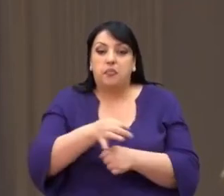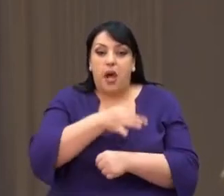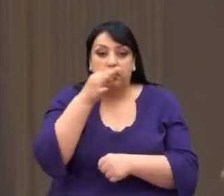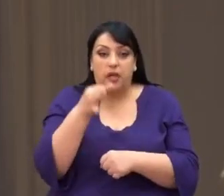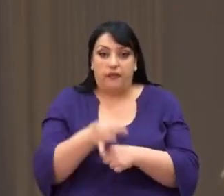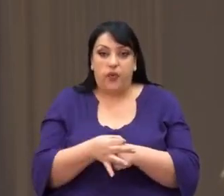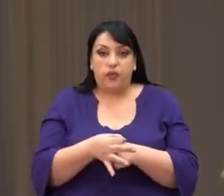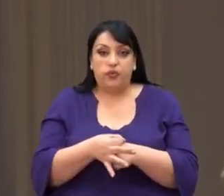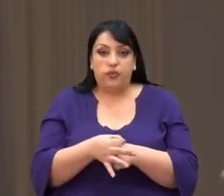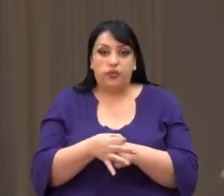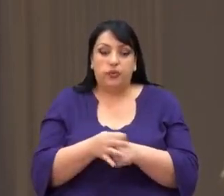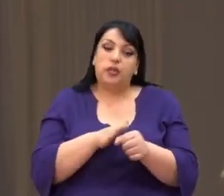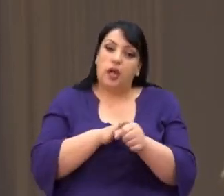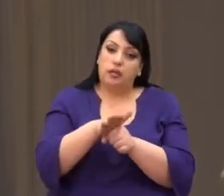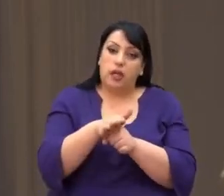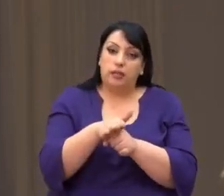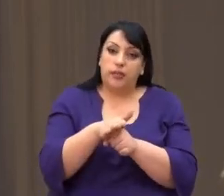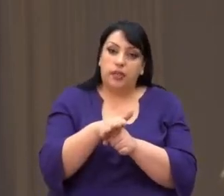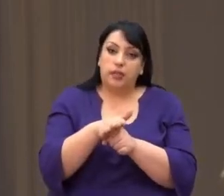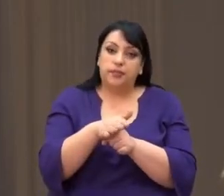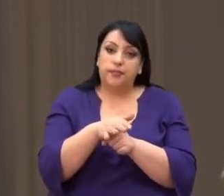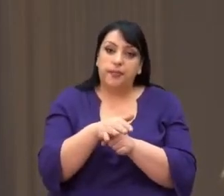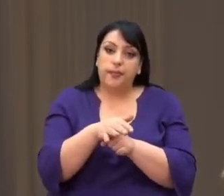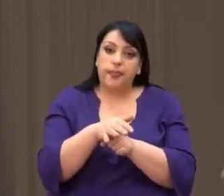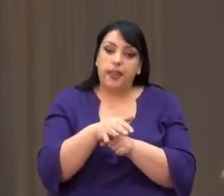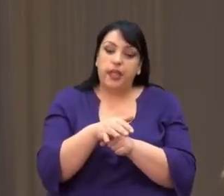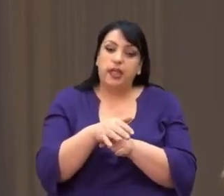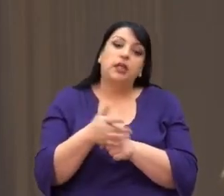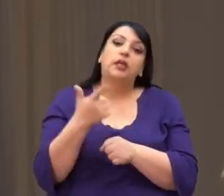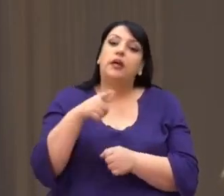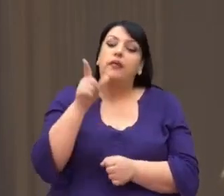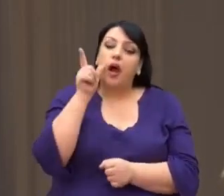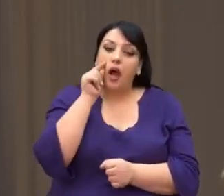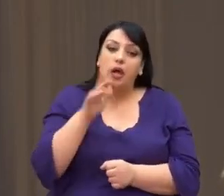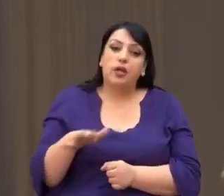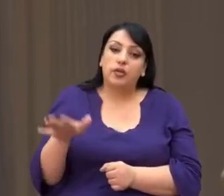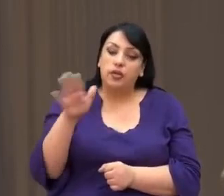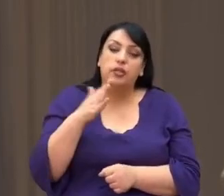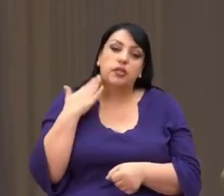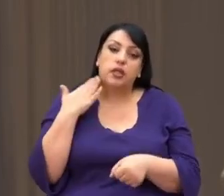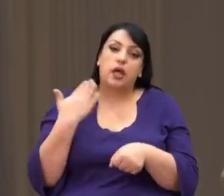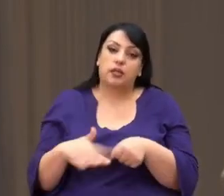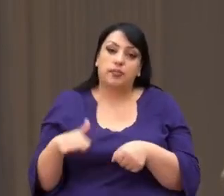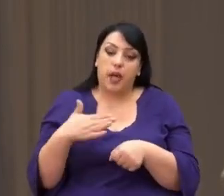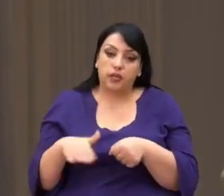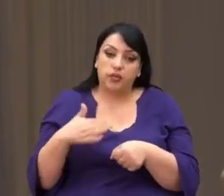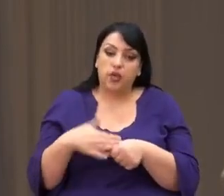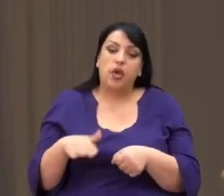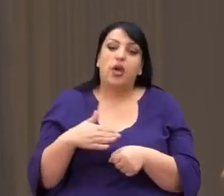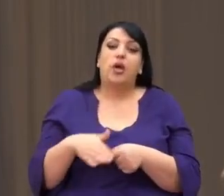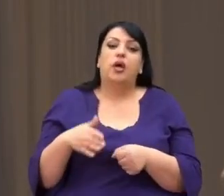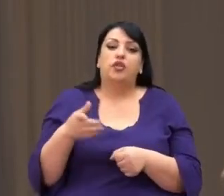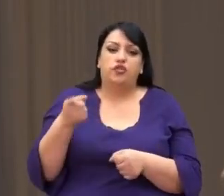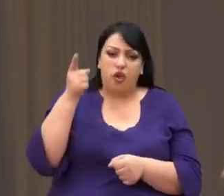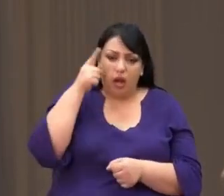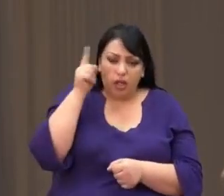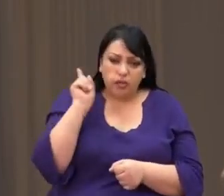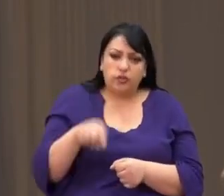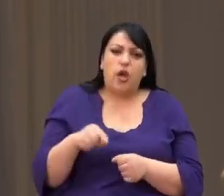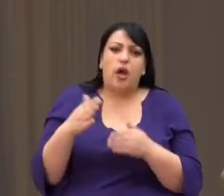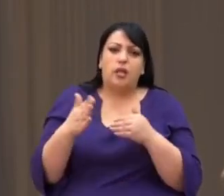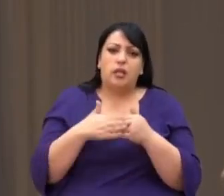պարտավորության իրացմանը, և երկրորդը հայոց ցեղասպանության ճանաչման,